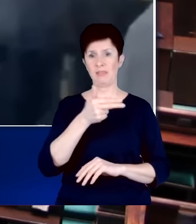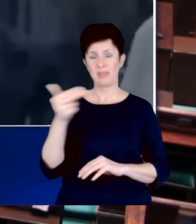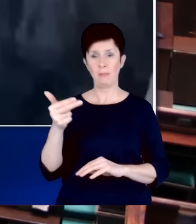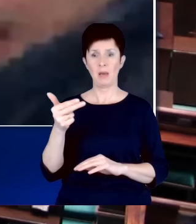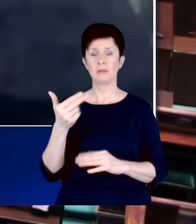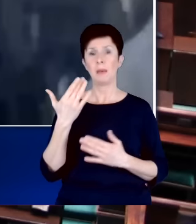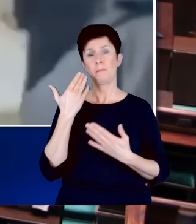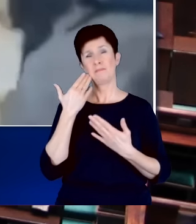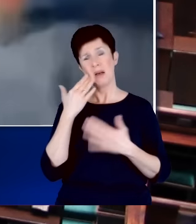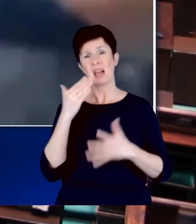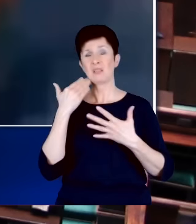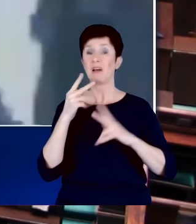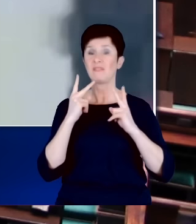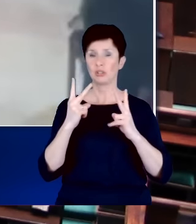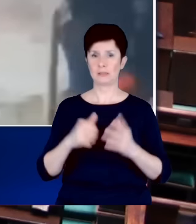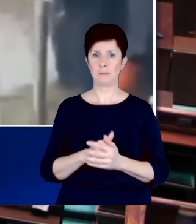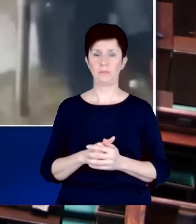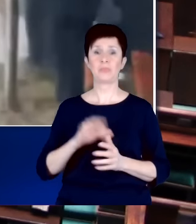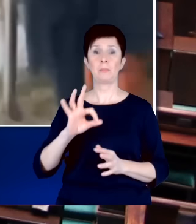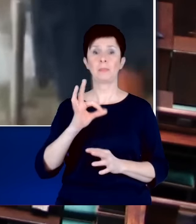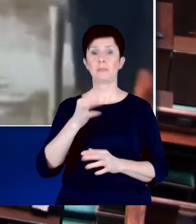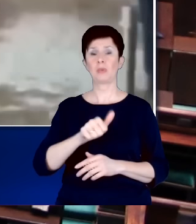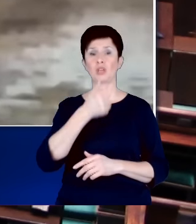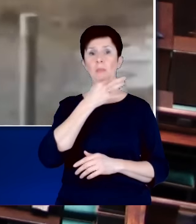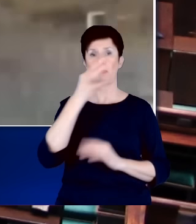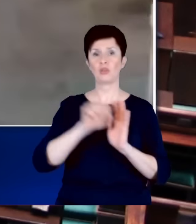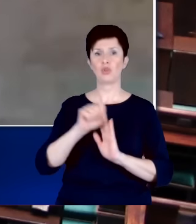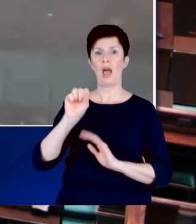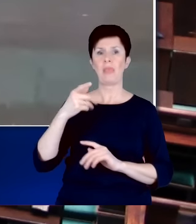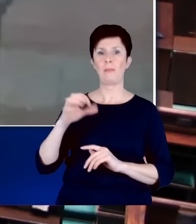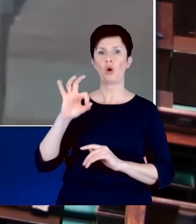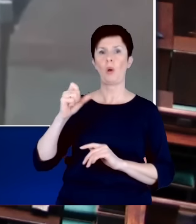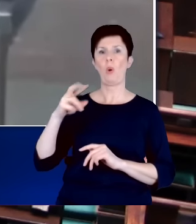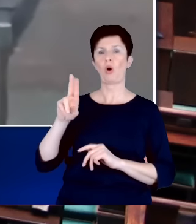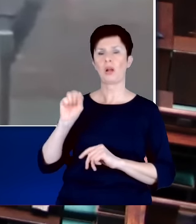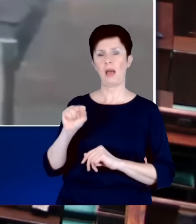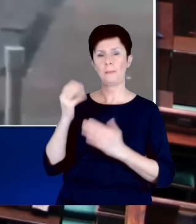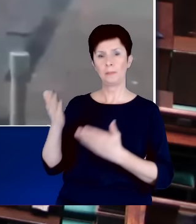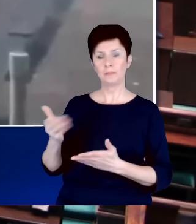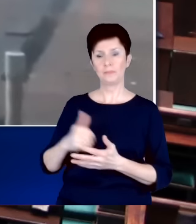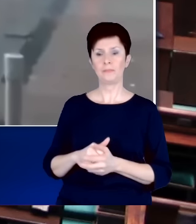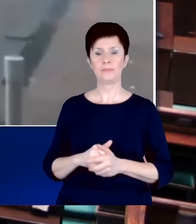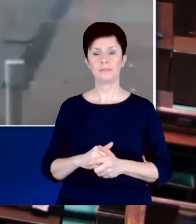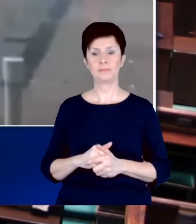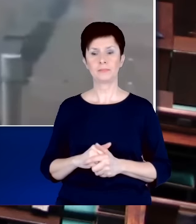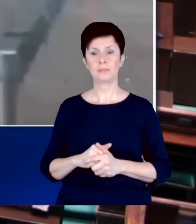palącym. I tutaj pierwsze pytanie do pana posła Adama Gomoły z Polski 2050. Panie pośle, czy